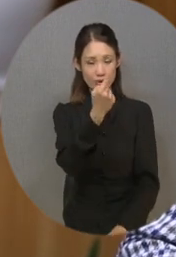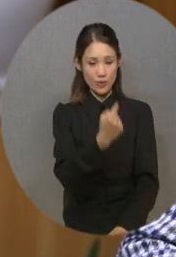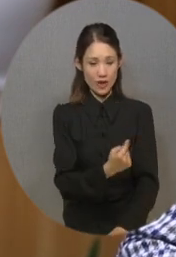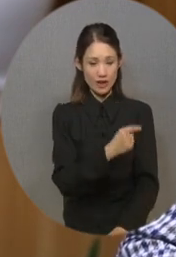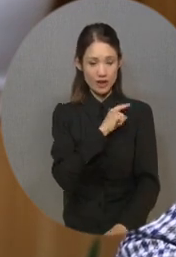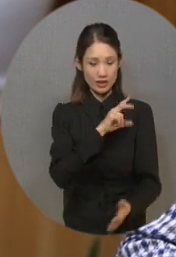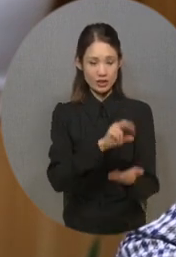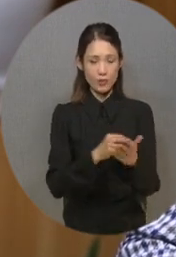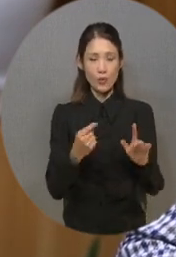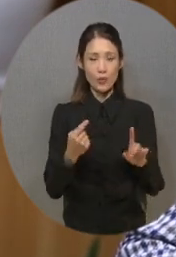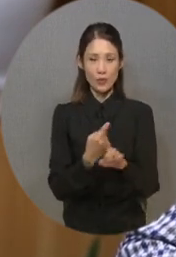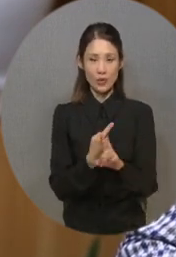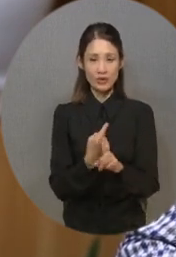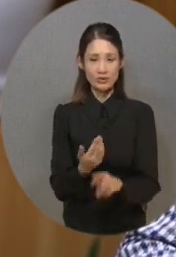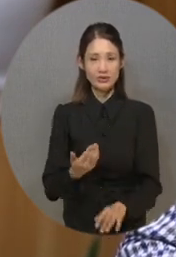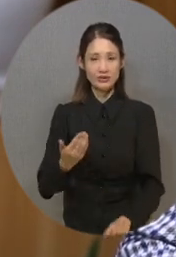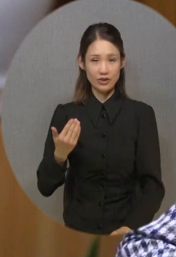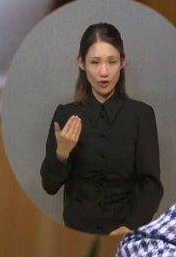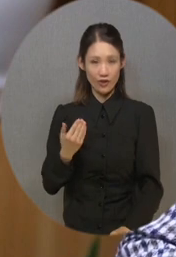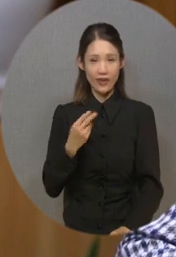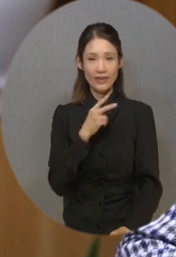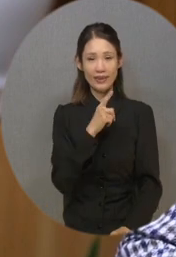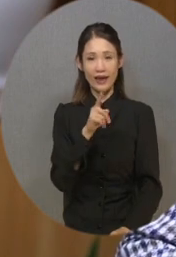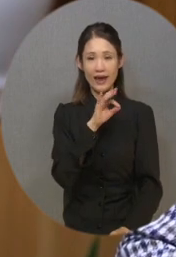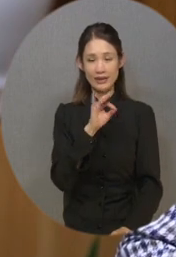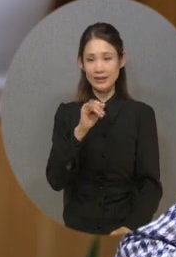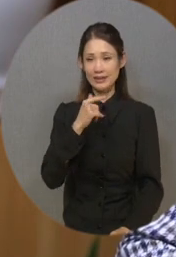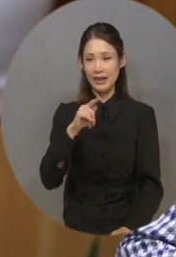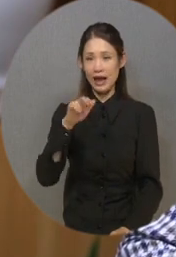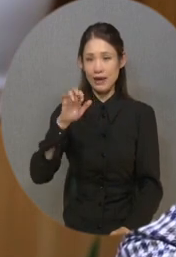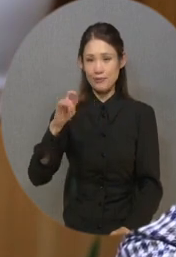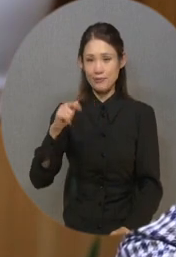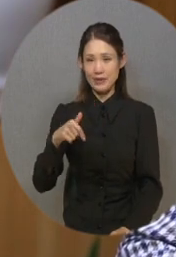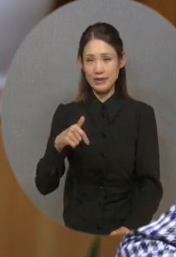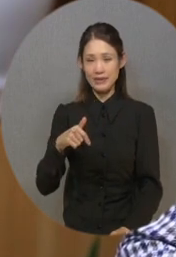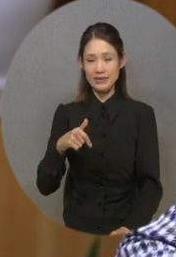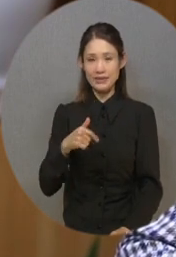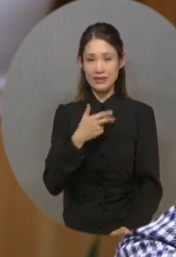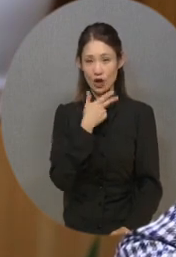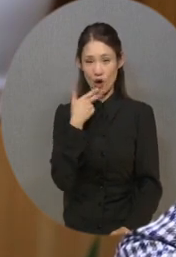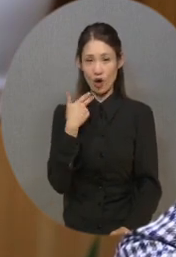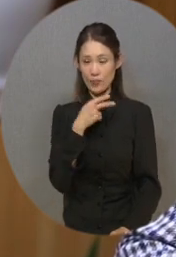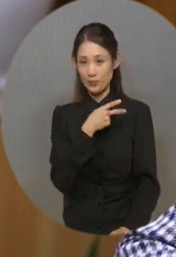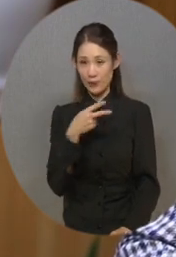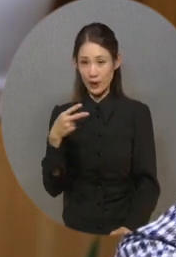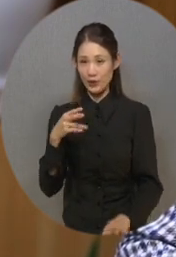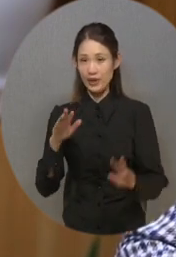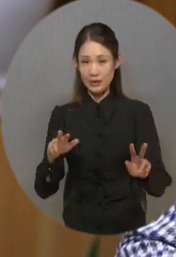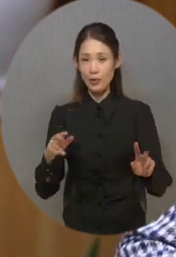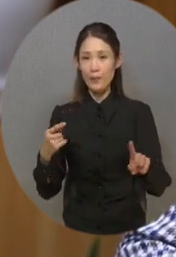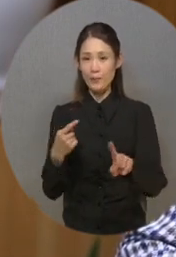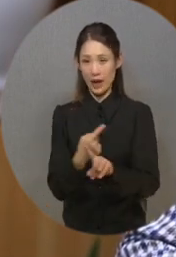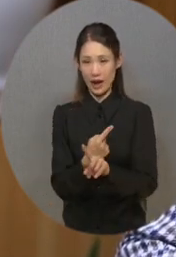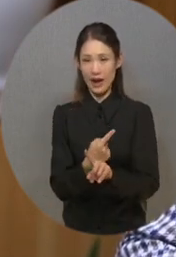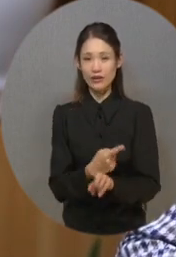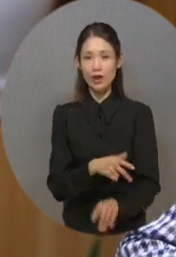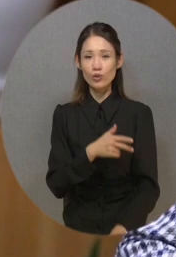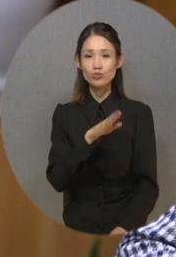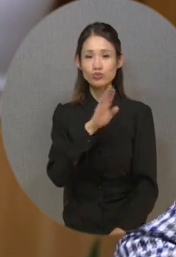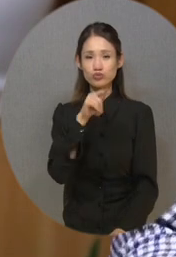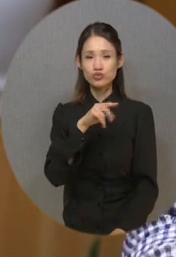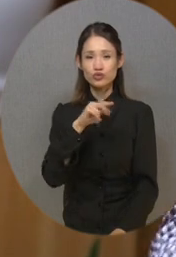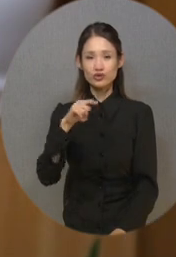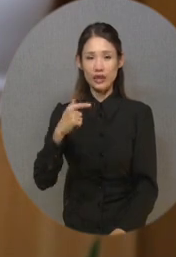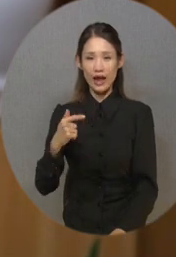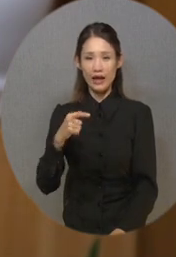바뀌었습니다. 그전에는 다이나믹 부산이었습니다. 다이나믹. 다이나믹 부산인데 이번에는 부산 이즈 굿입니다. 부산이라서 부산